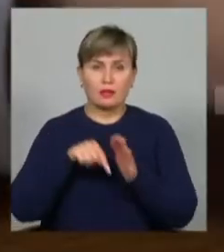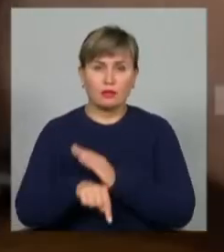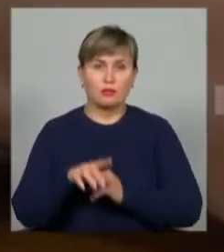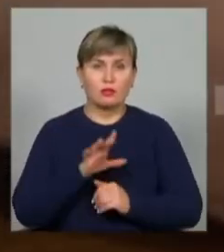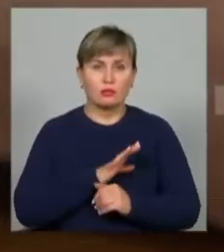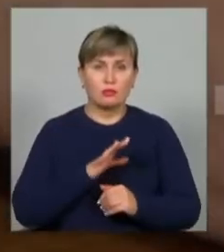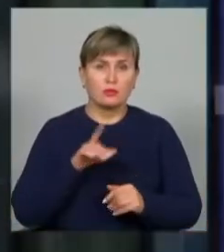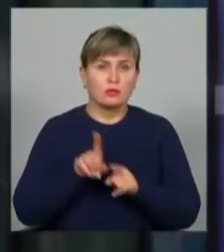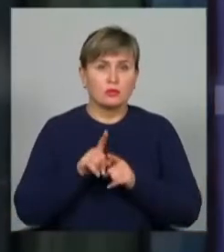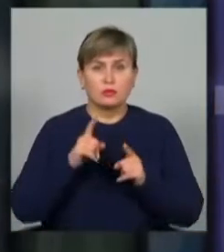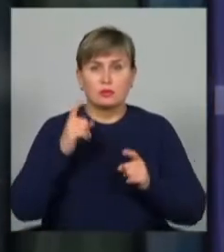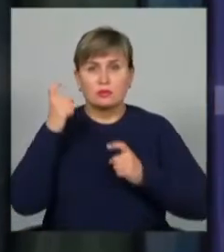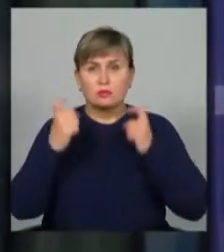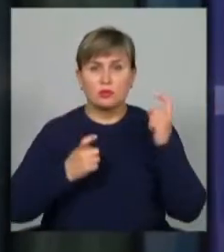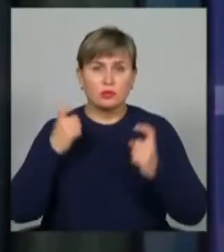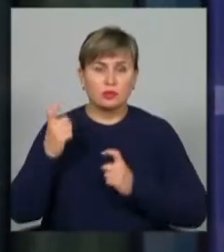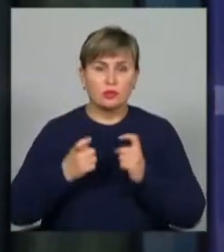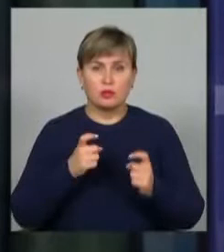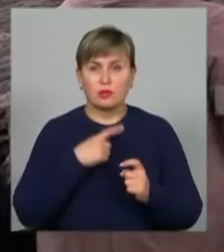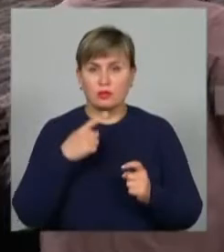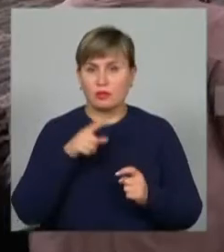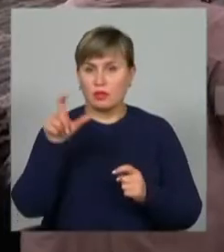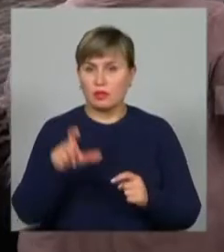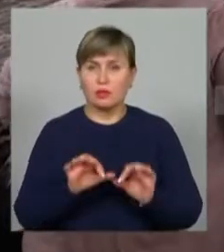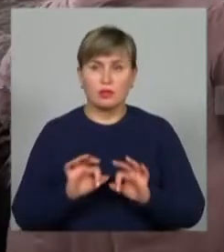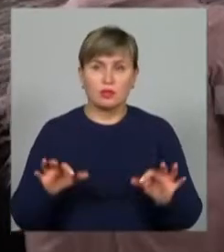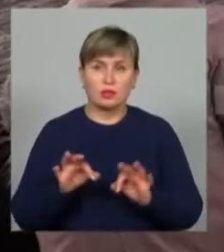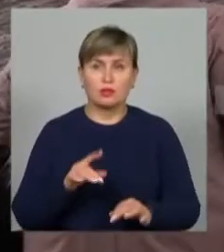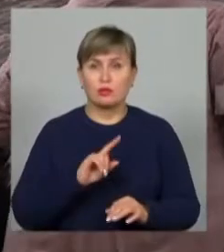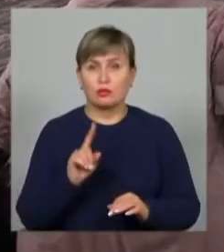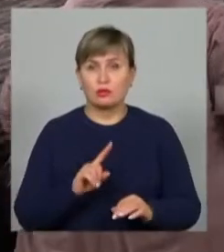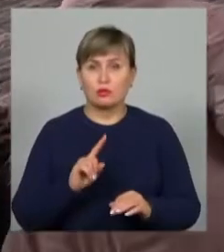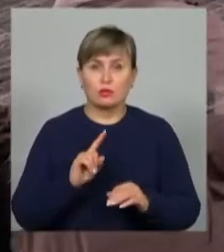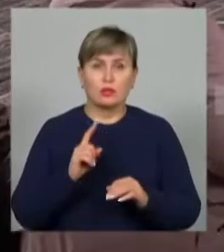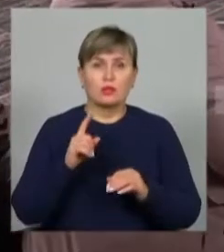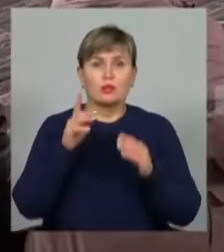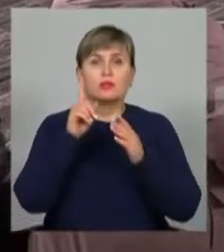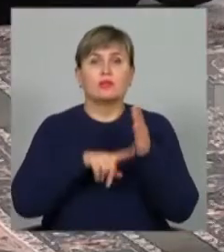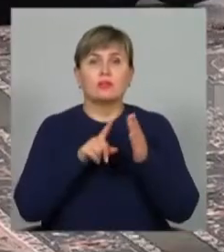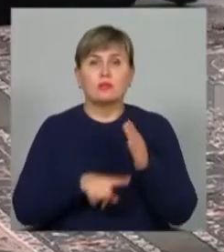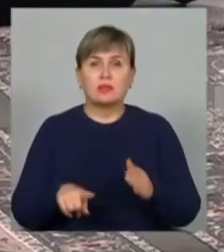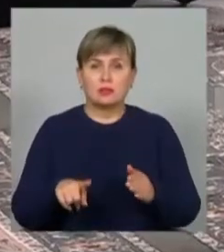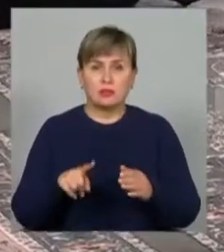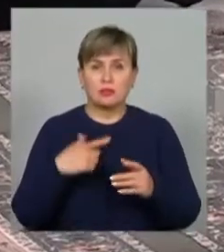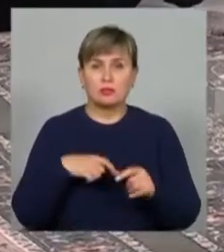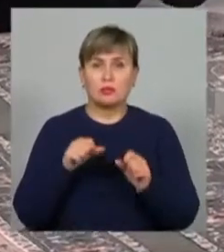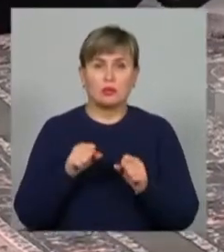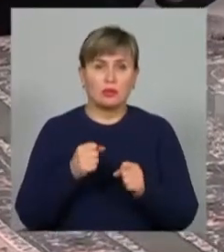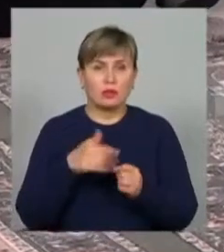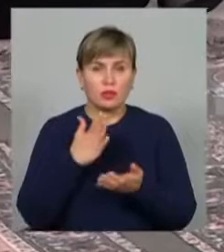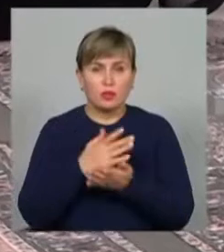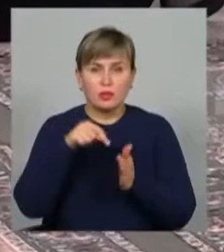до фанатизма, объясняет опытный теолог Казбек Ахметов. Он говорит, что прикрываясь религией, они используют несколько